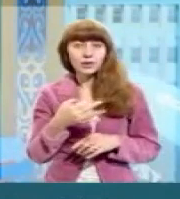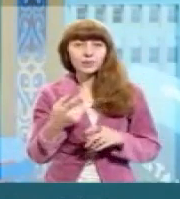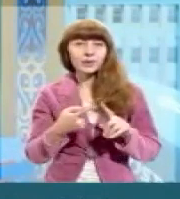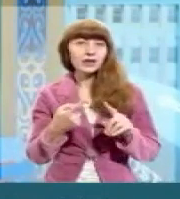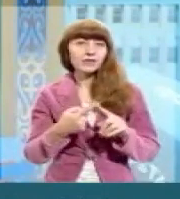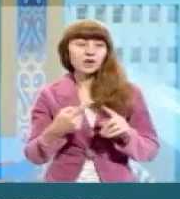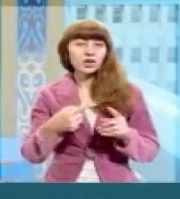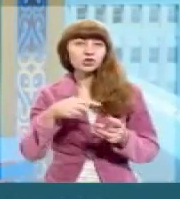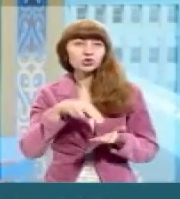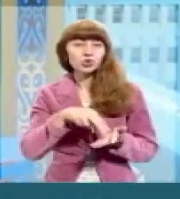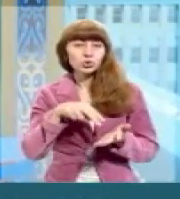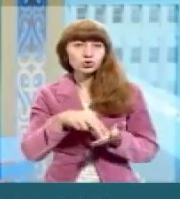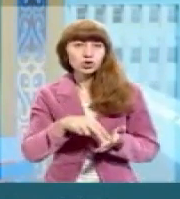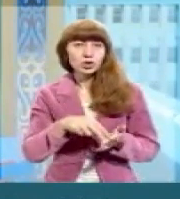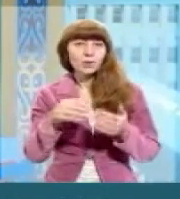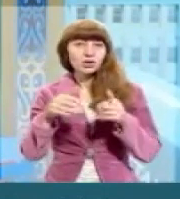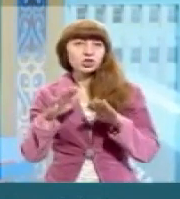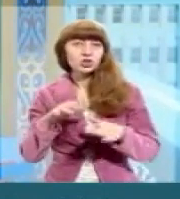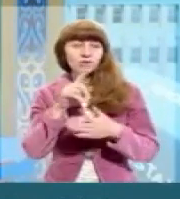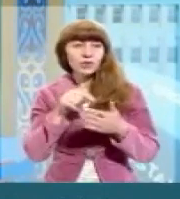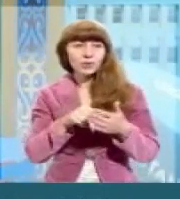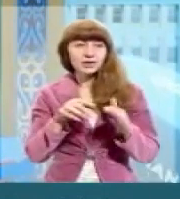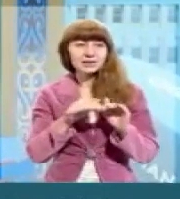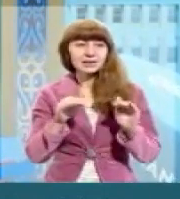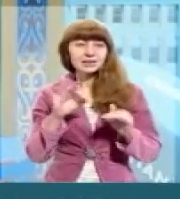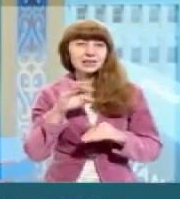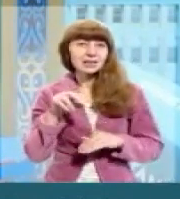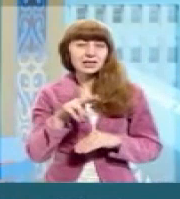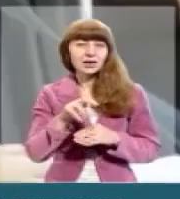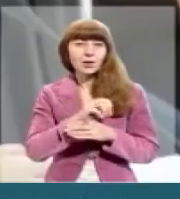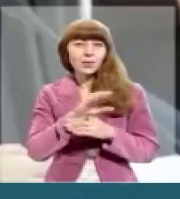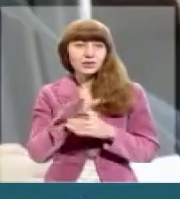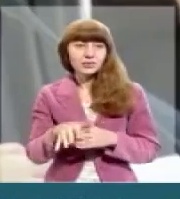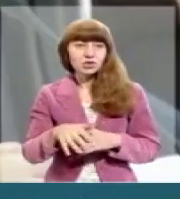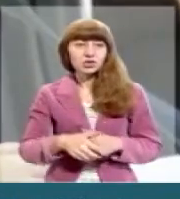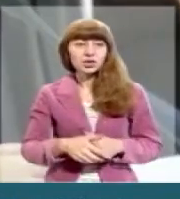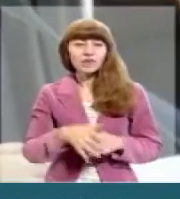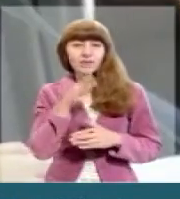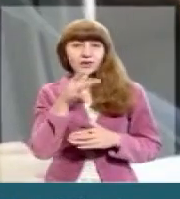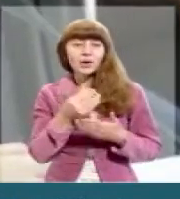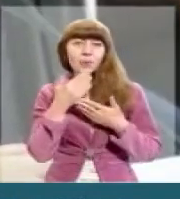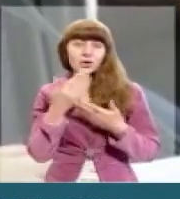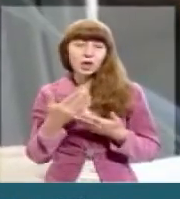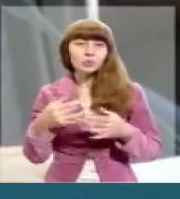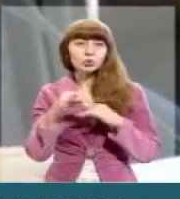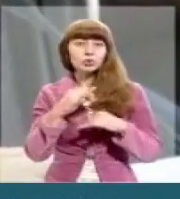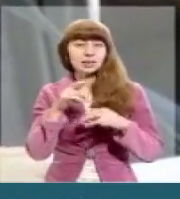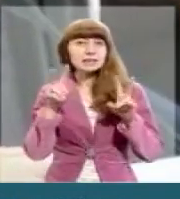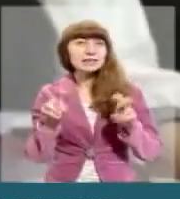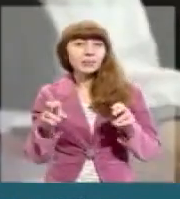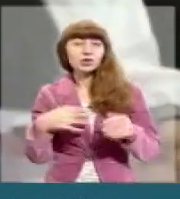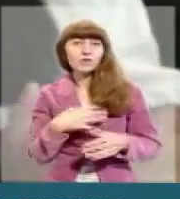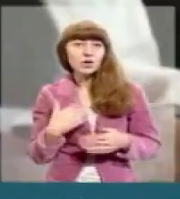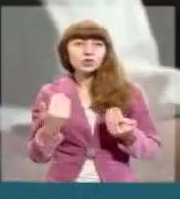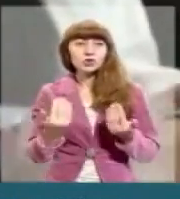первых рядах по решению вопроса дошкольной системы образования. В ходе послания затронуты темы, которые больше всего